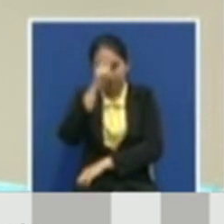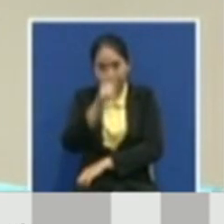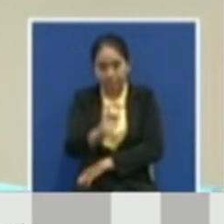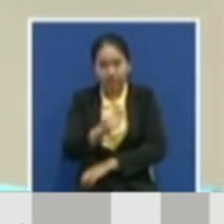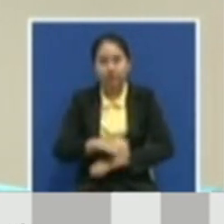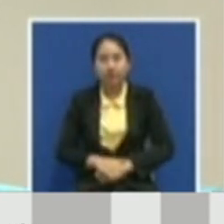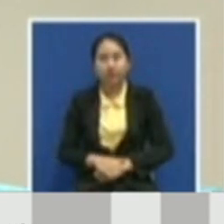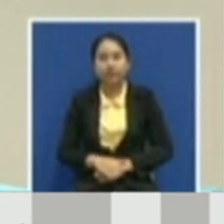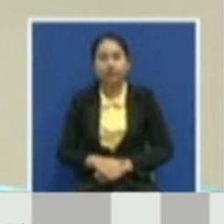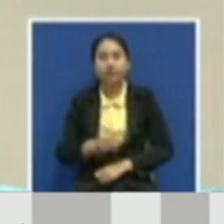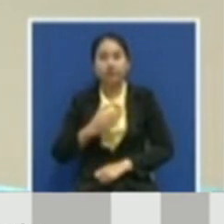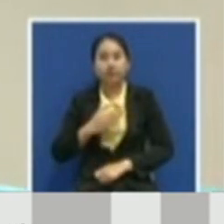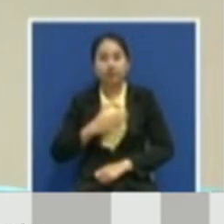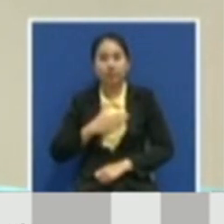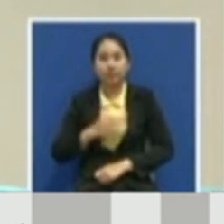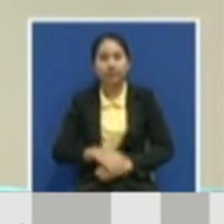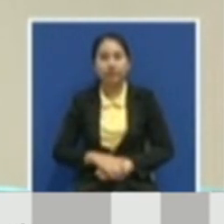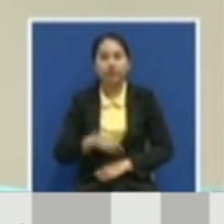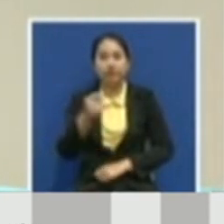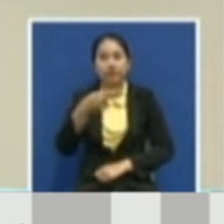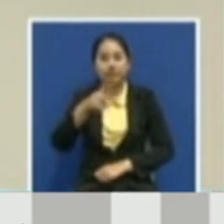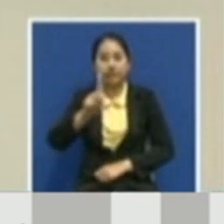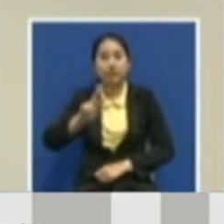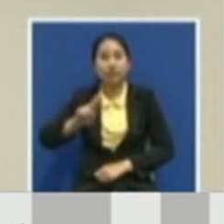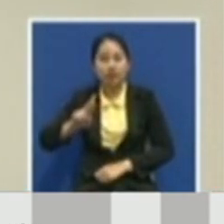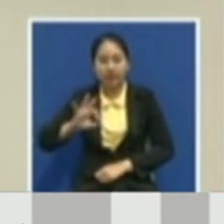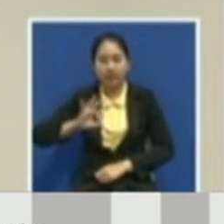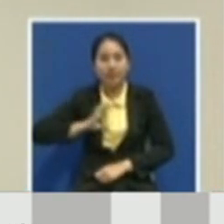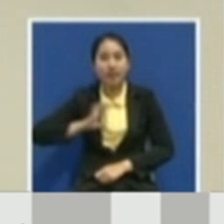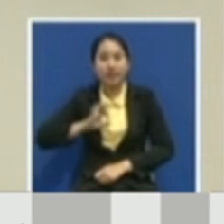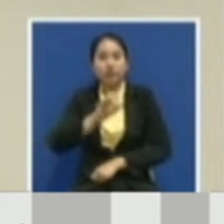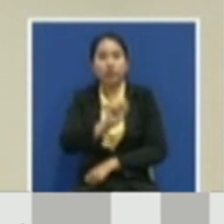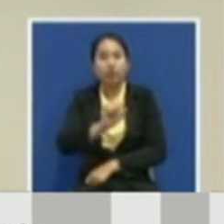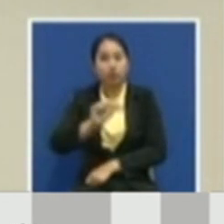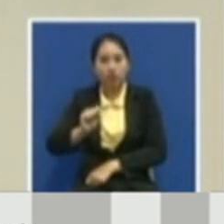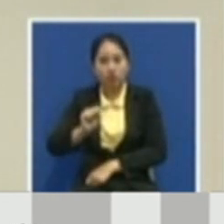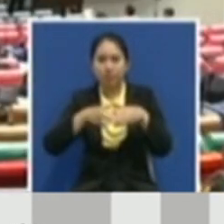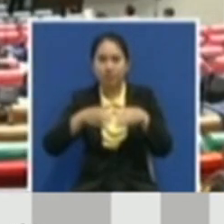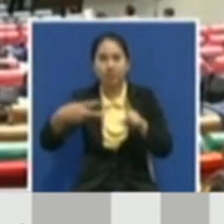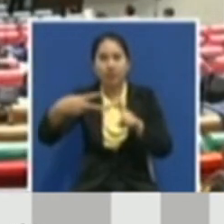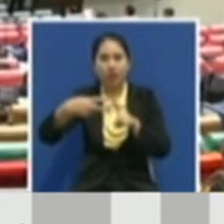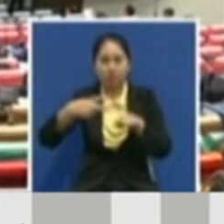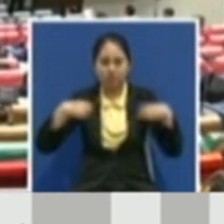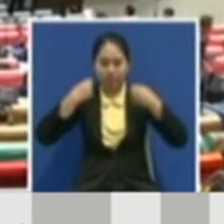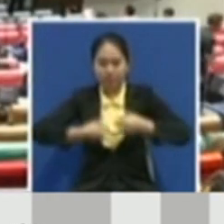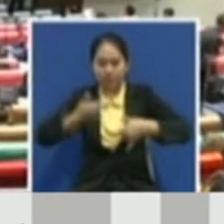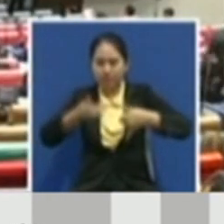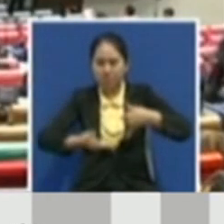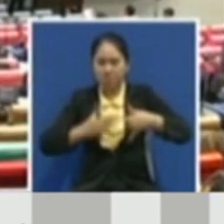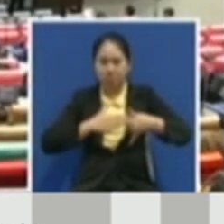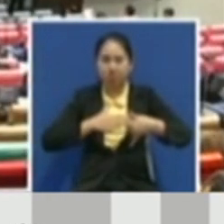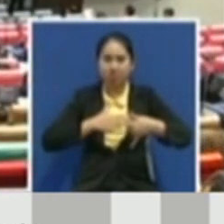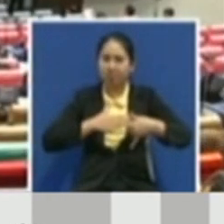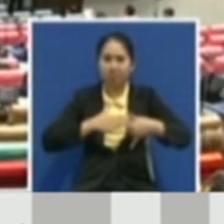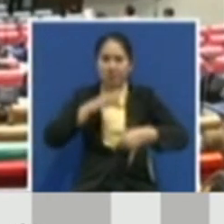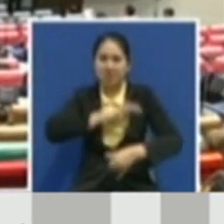วกไม่เรียบร้อยไม่ผูกไทย คือจำเป็นตรงไหนต้องผูกไทยคือไทยเนี่ยมันเป็นเรื่องที่แบบมันเป็นฝรั่งมากเลย มันเป็นฝรั่ง ที่แ